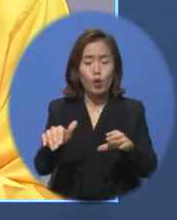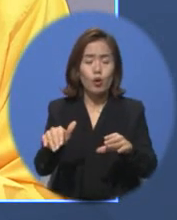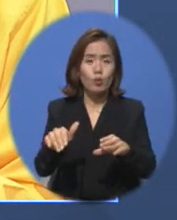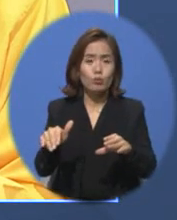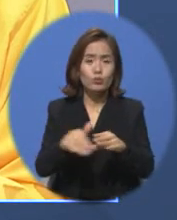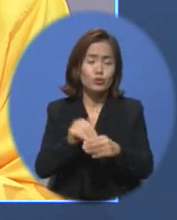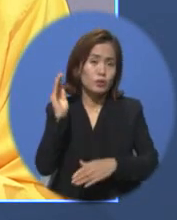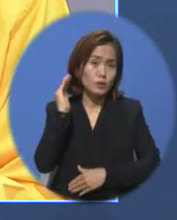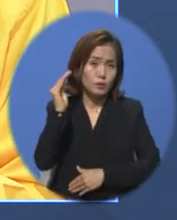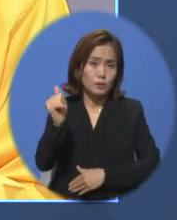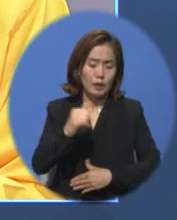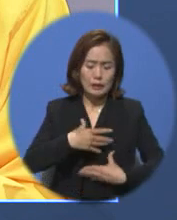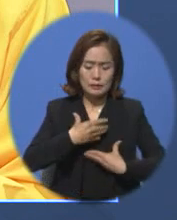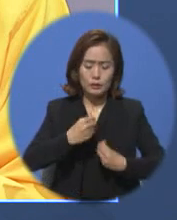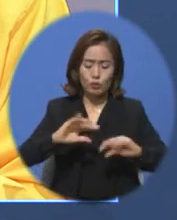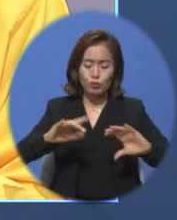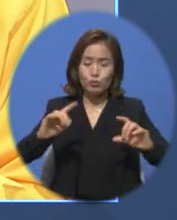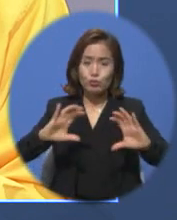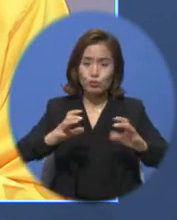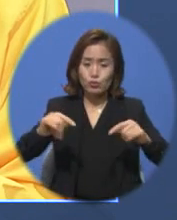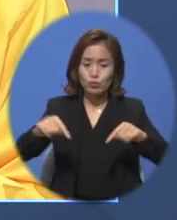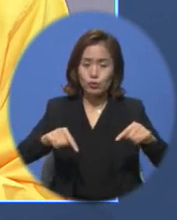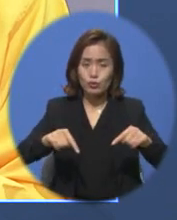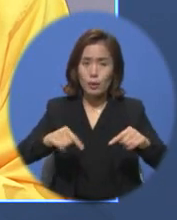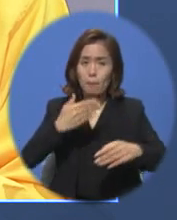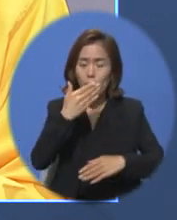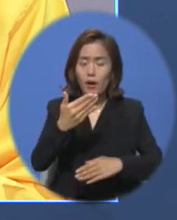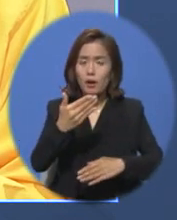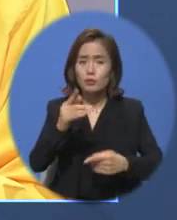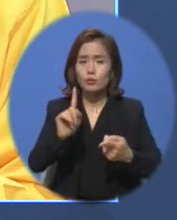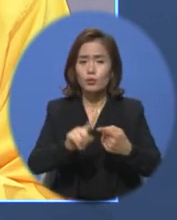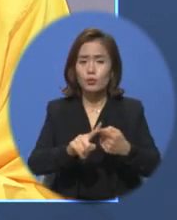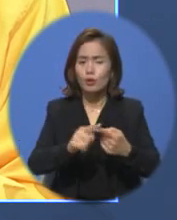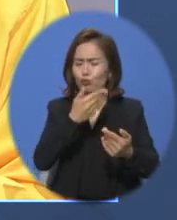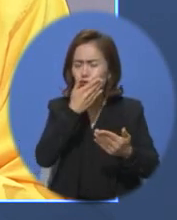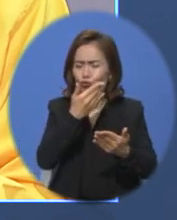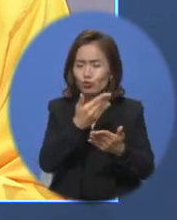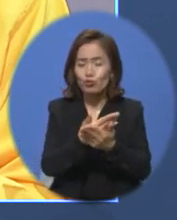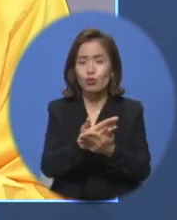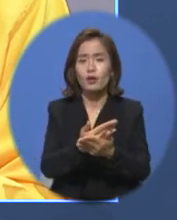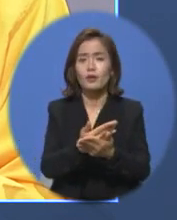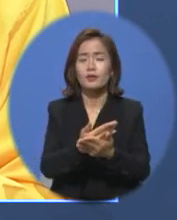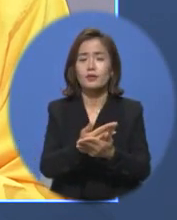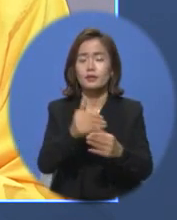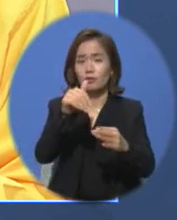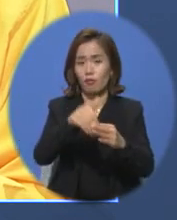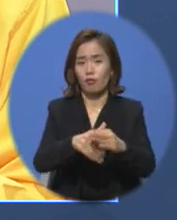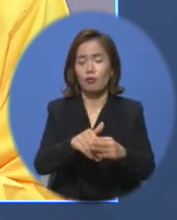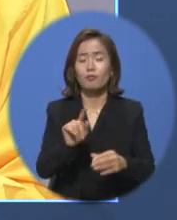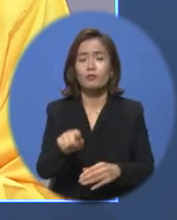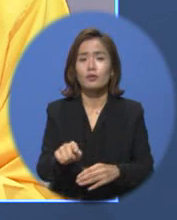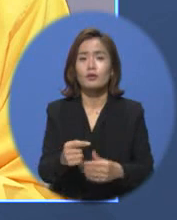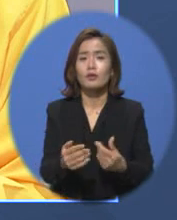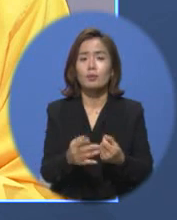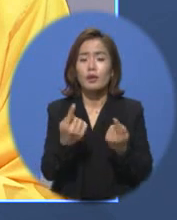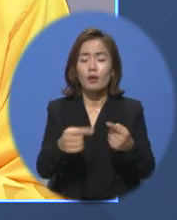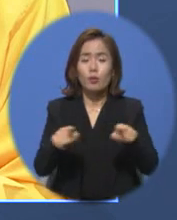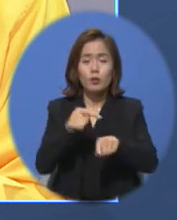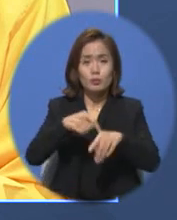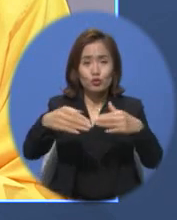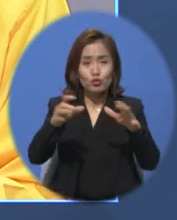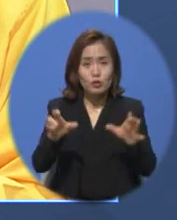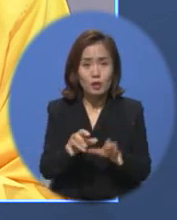대통령이임기 후반에안정적으로국정을운영할수있을지여부를결정짓는매우중요한선거입니다 .그러므로더불어 민주당